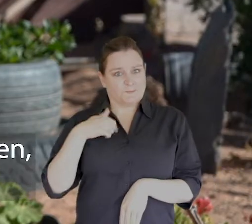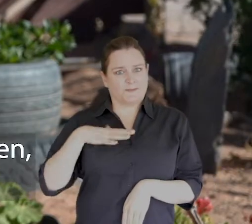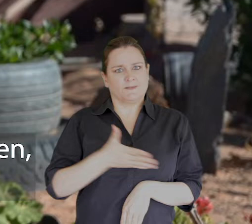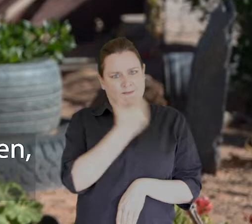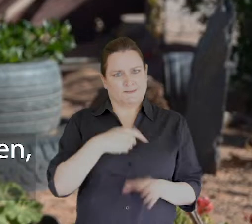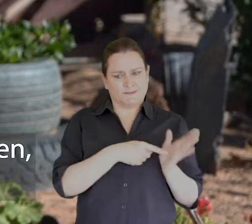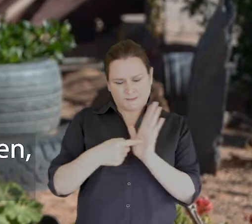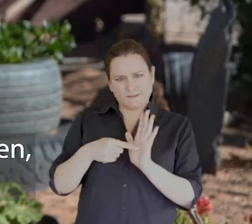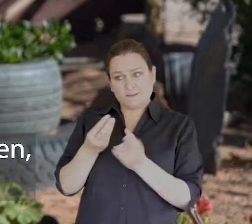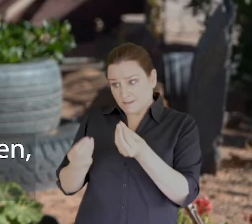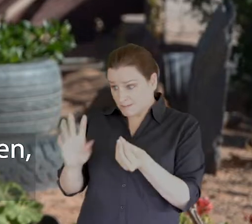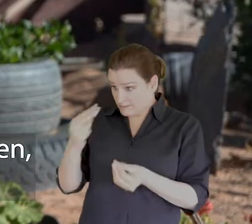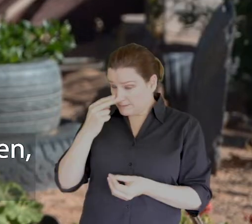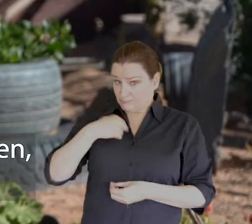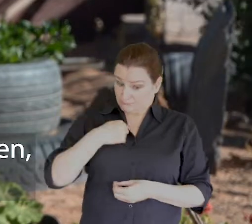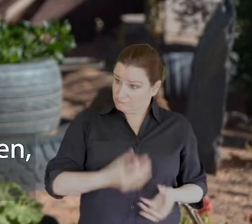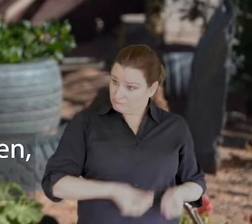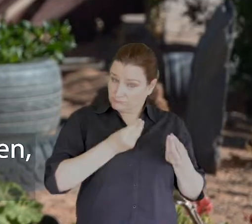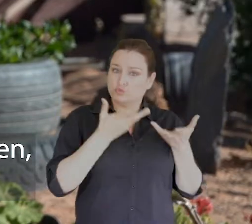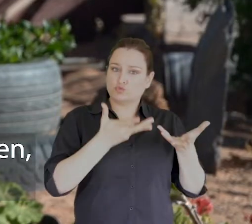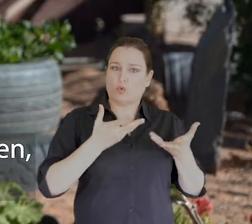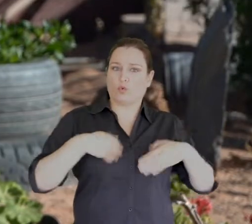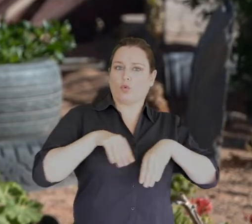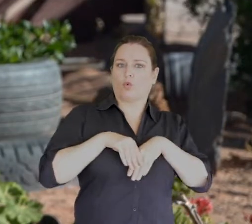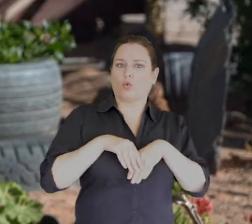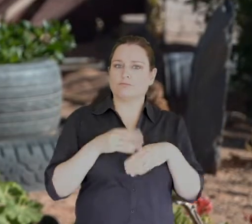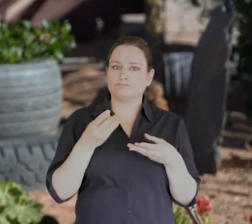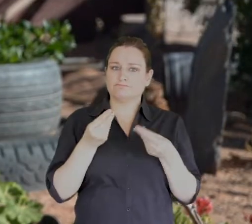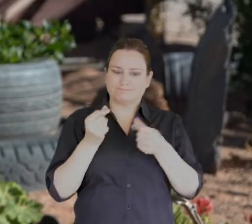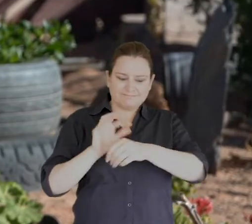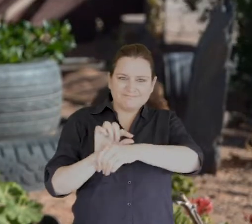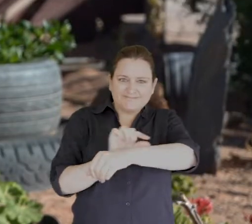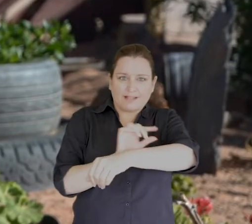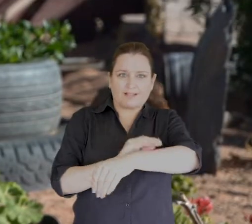kon wijzen. Hoe ik groot ga raken. Veel kleren. Broek.